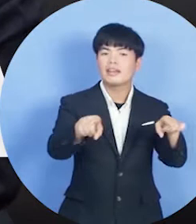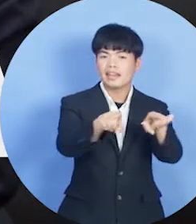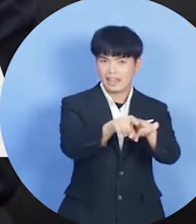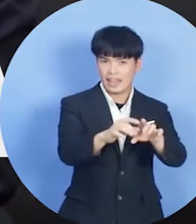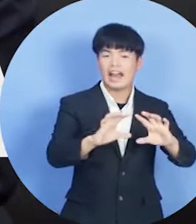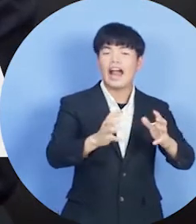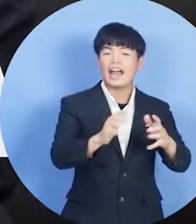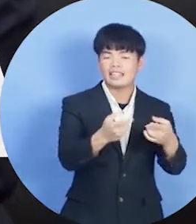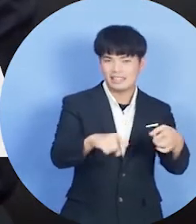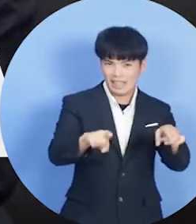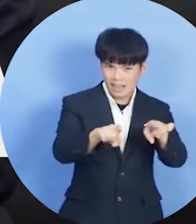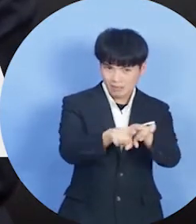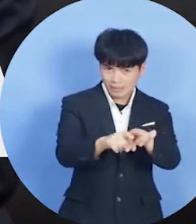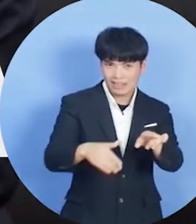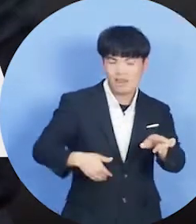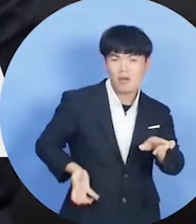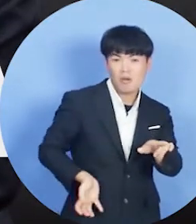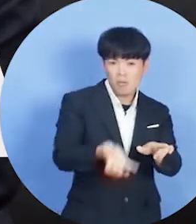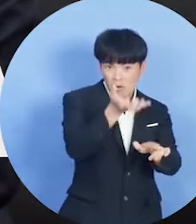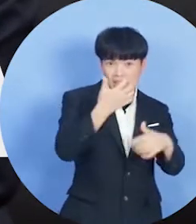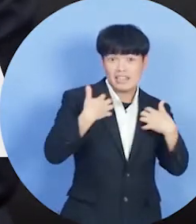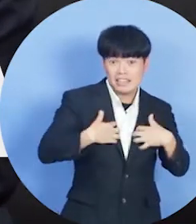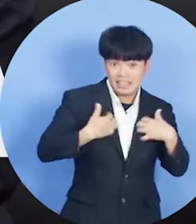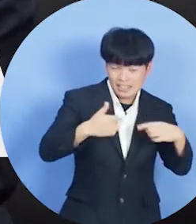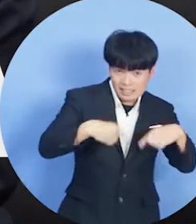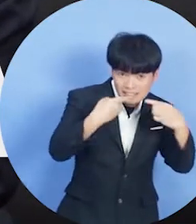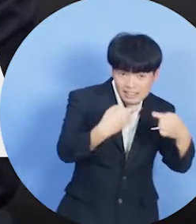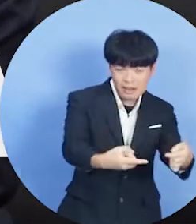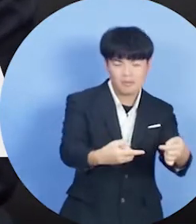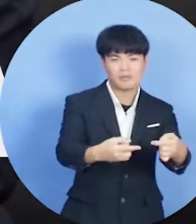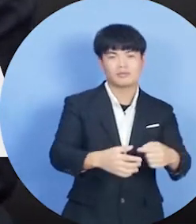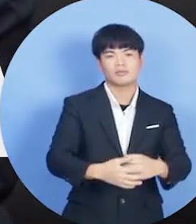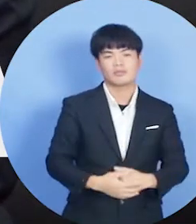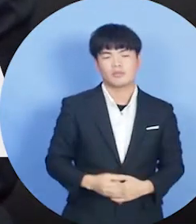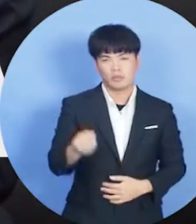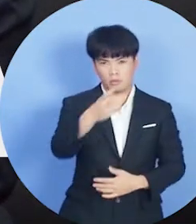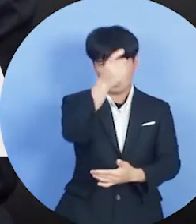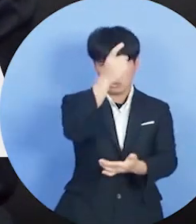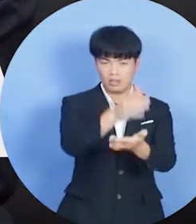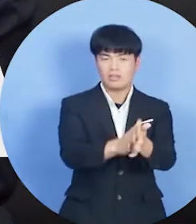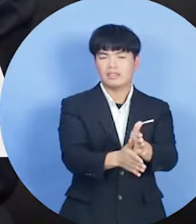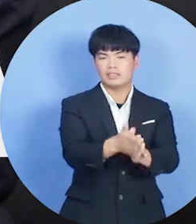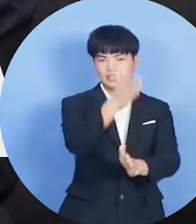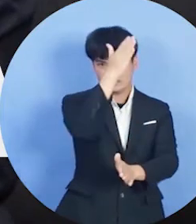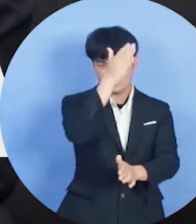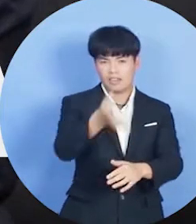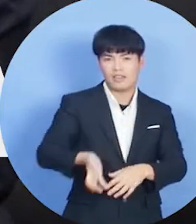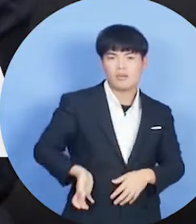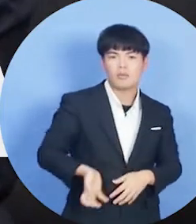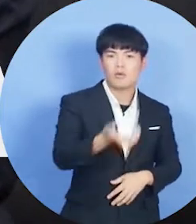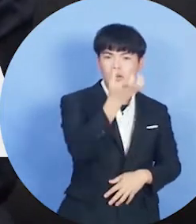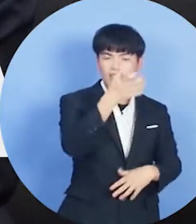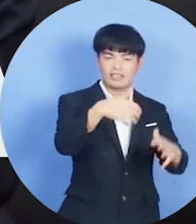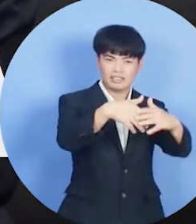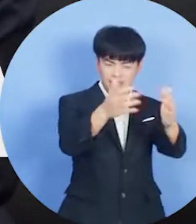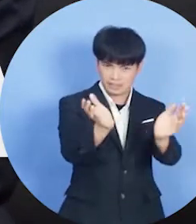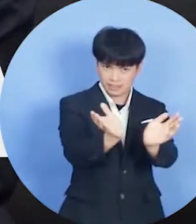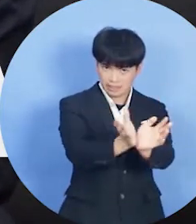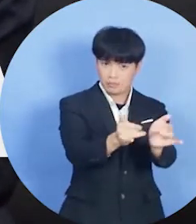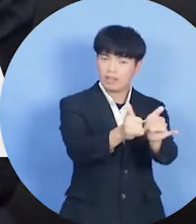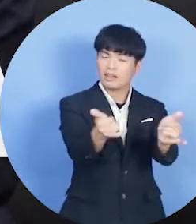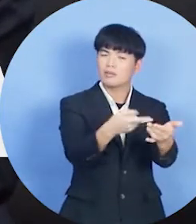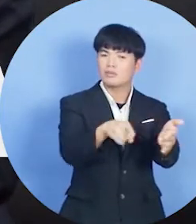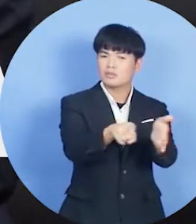아이들이 볼링을 함께 할 수 있는 그러한 충청남도 볼링협회를 이끌어가고 또 천안시의